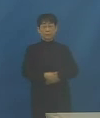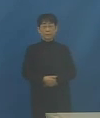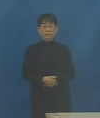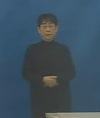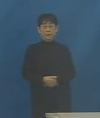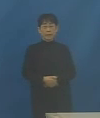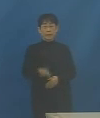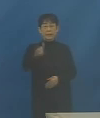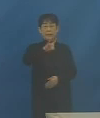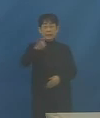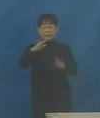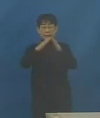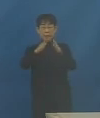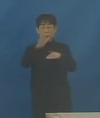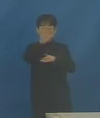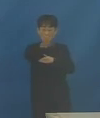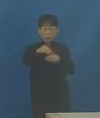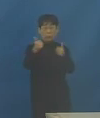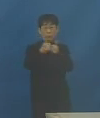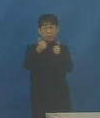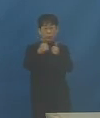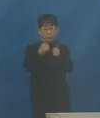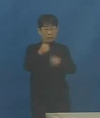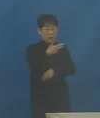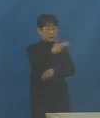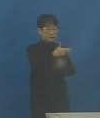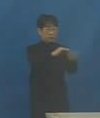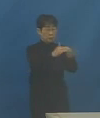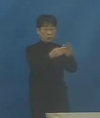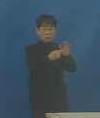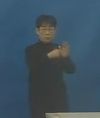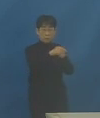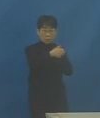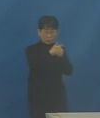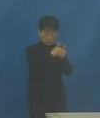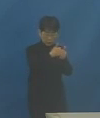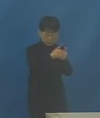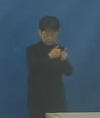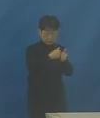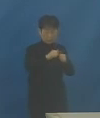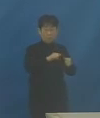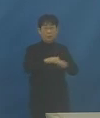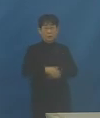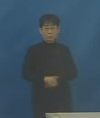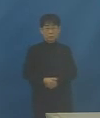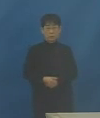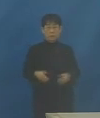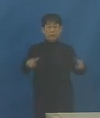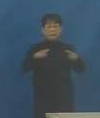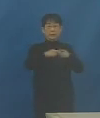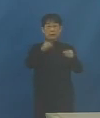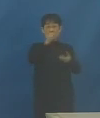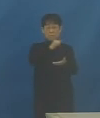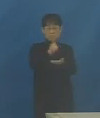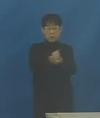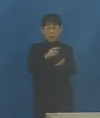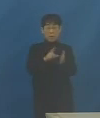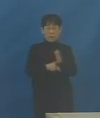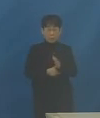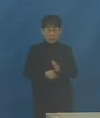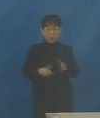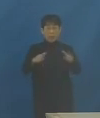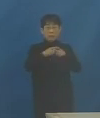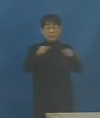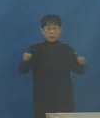議会と協議をさせて頂いた市町村と協議をしますが実現すれば全国に先行した全学年